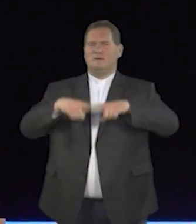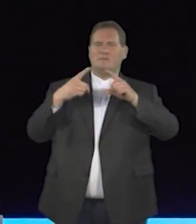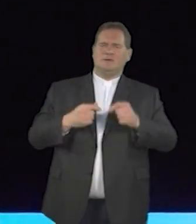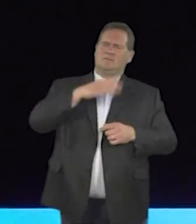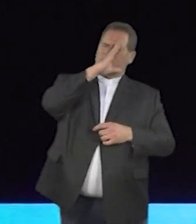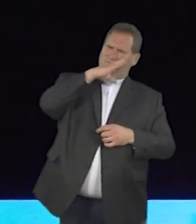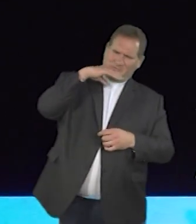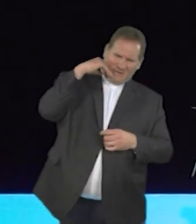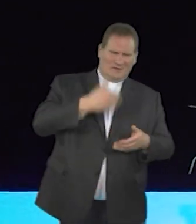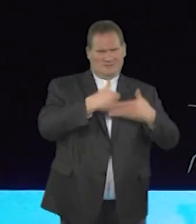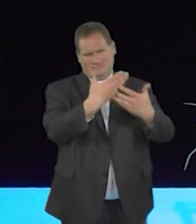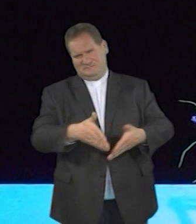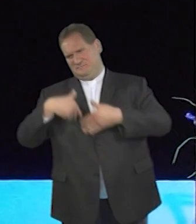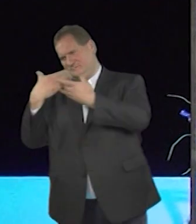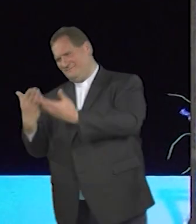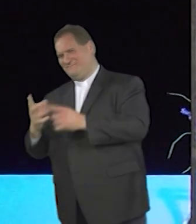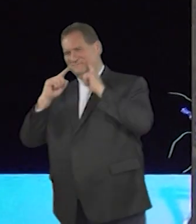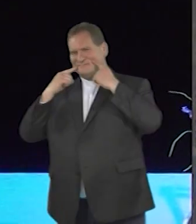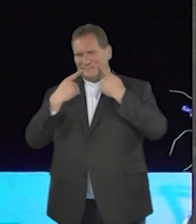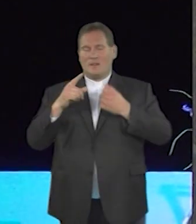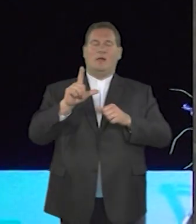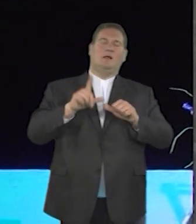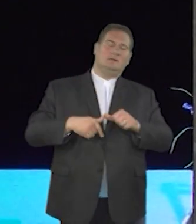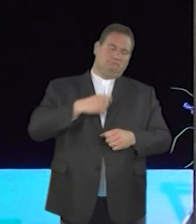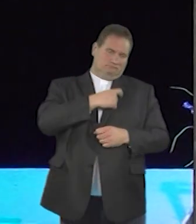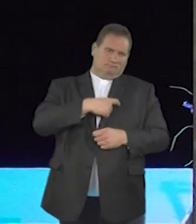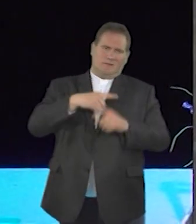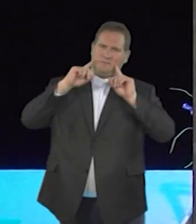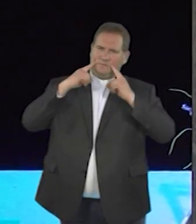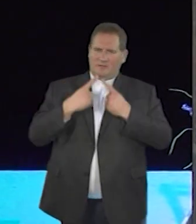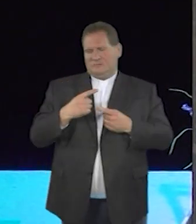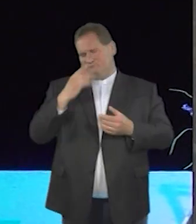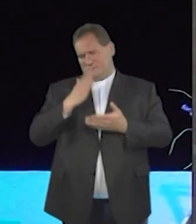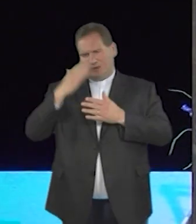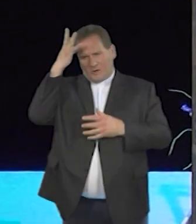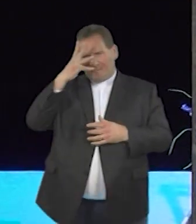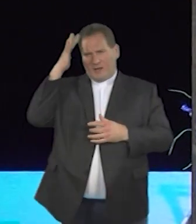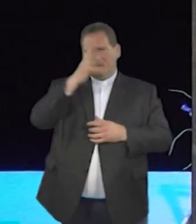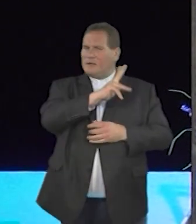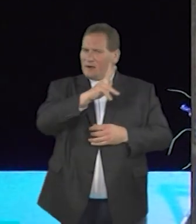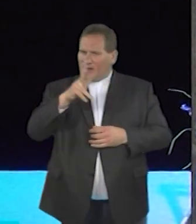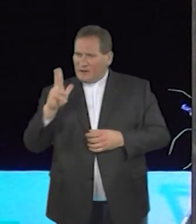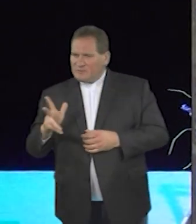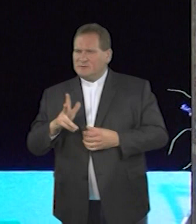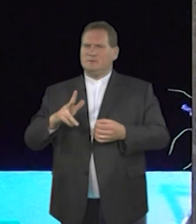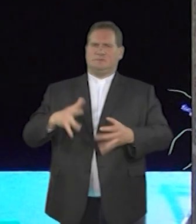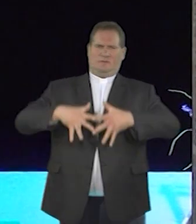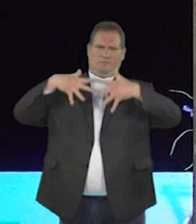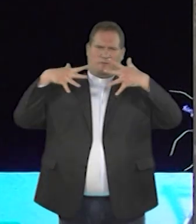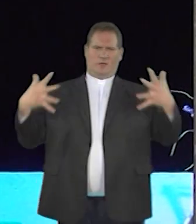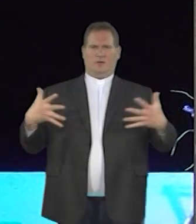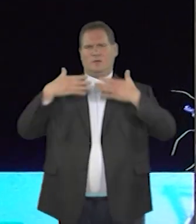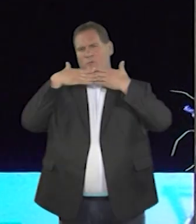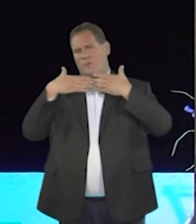Uśmiechem obdarzyć, ale o serdecznym śmiechu mogła tylko marzyć. Każdy za tak wielką